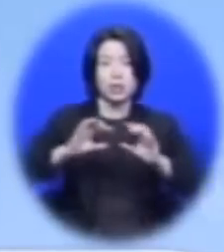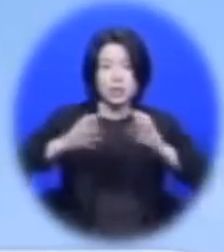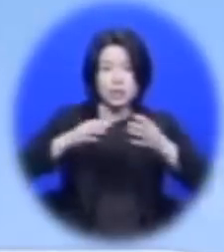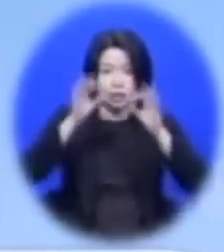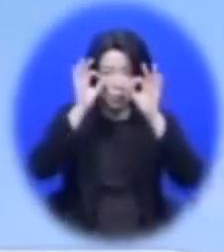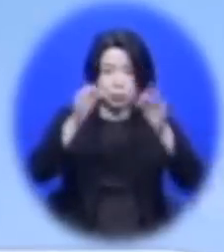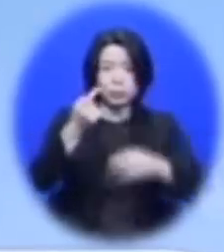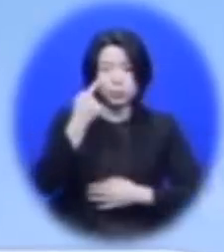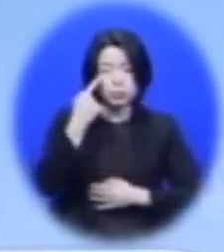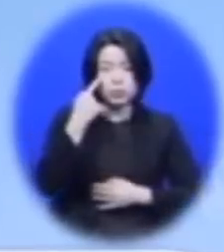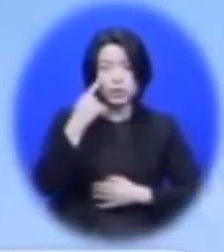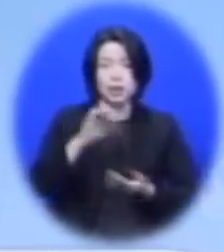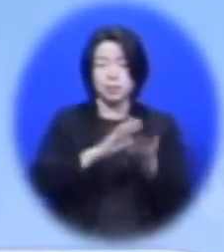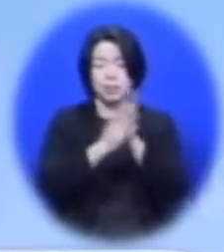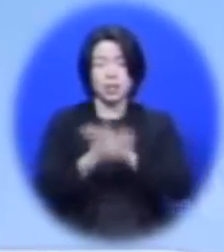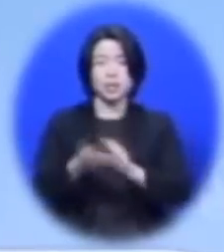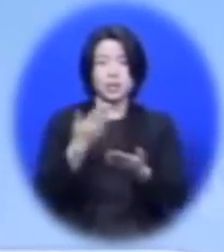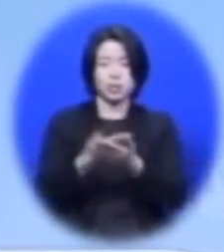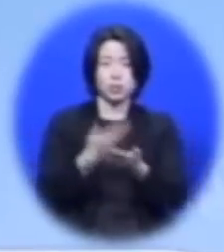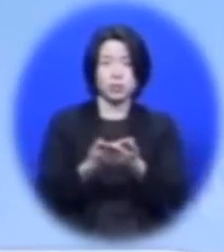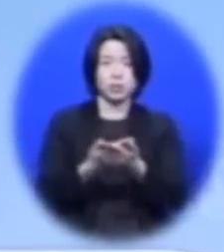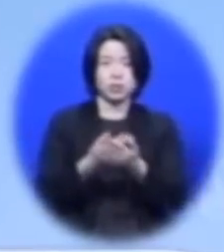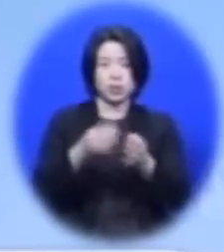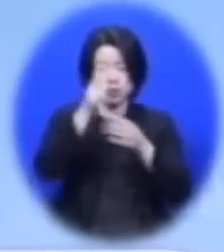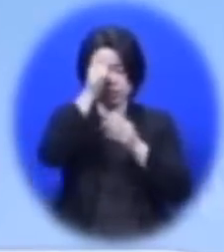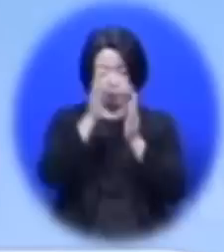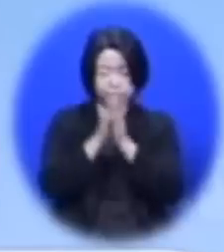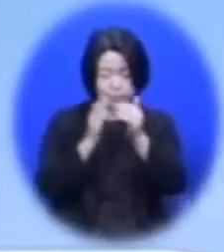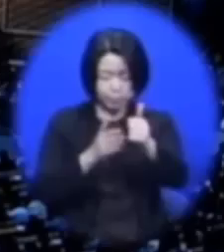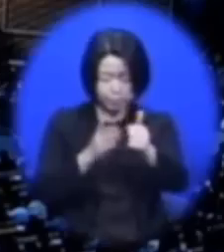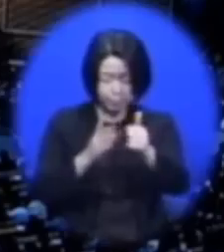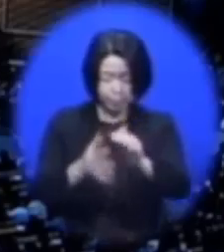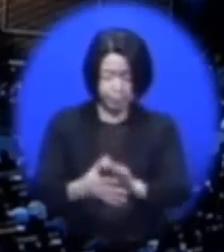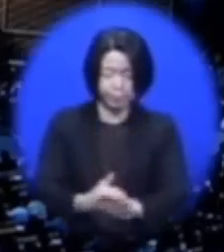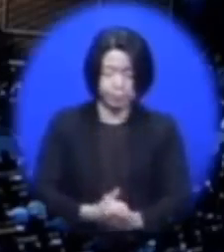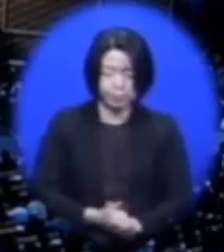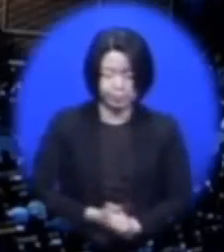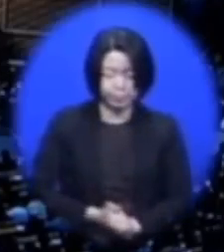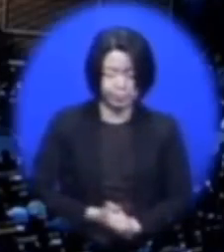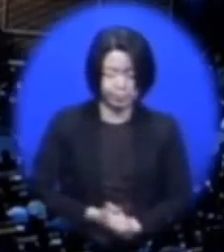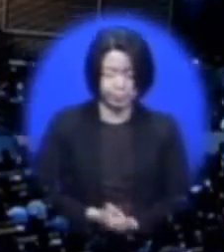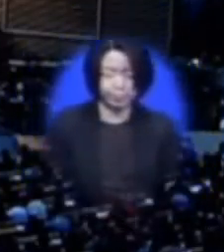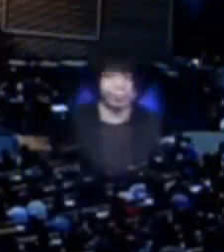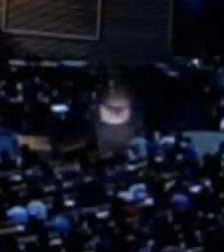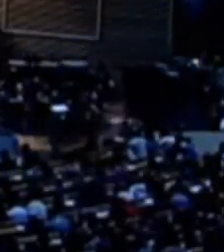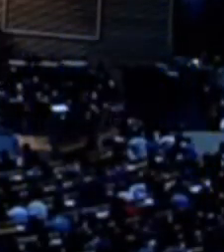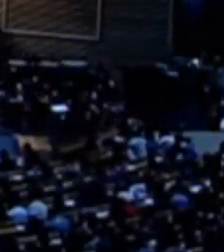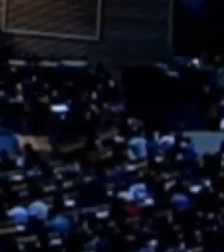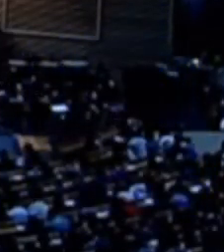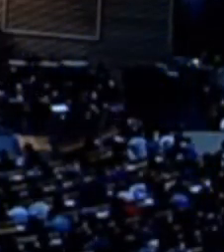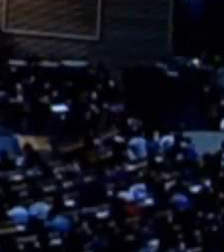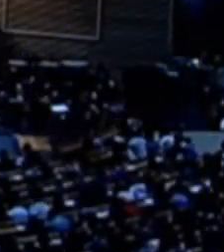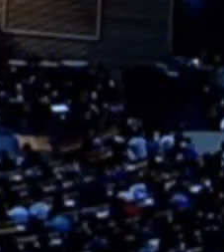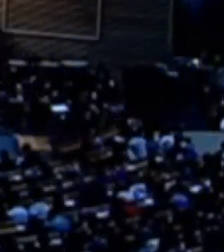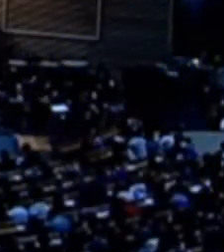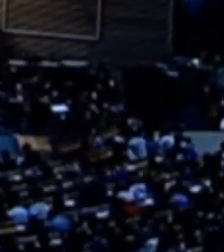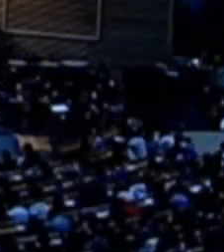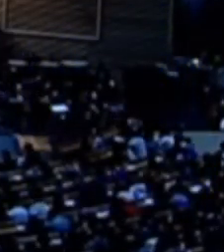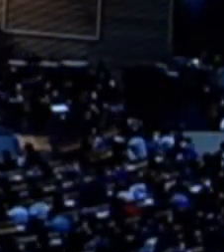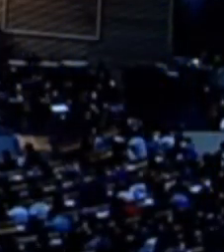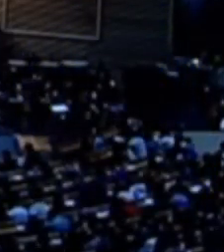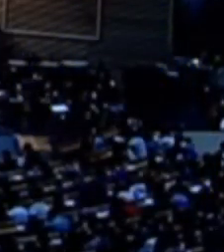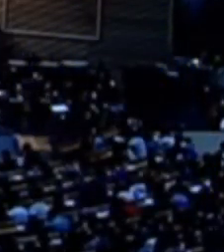눈 변화되게 해주옵소서. 기도하겠습니다. 은혜와 사랑이 충만하신 아버지 하나님, 놀라우신 하나님의